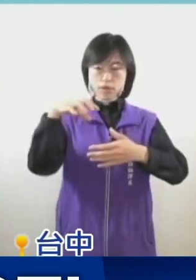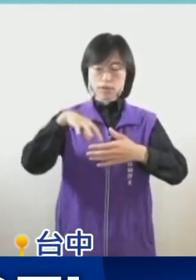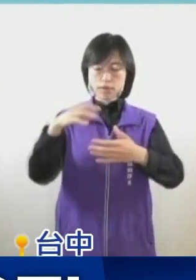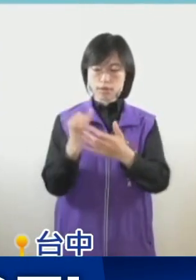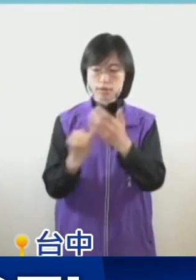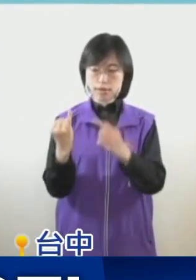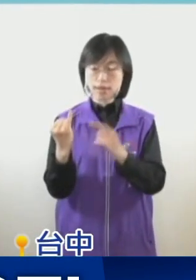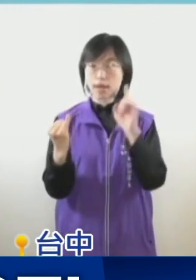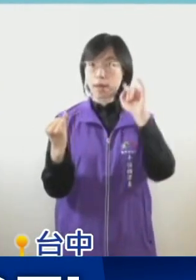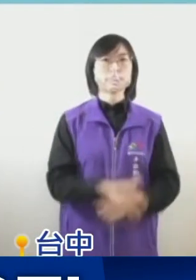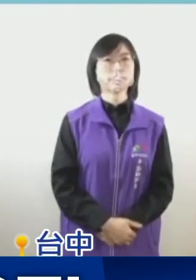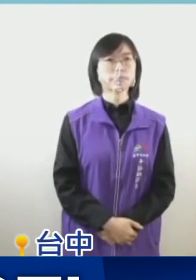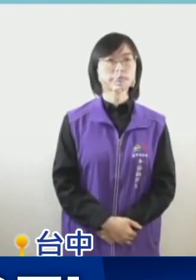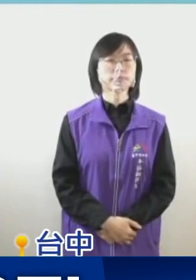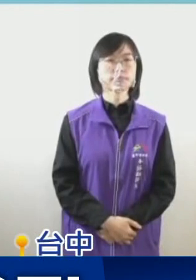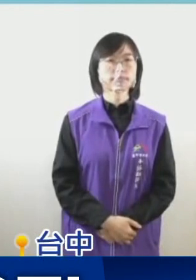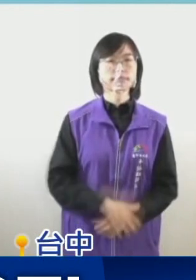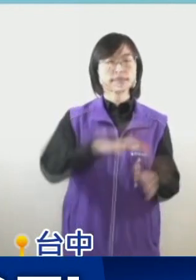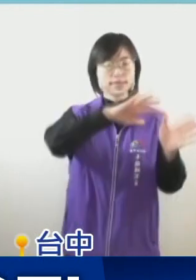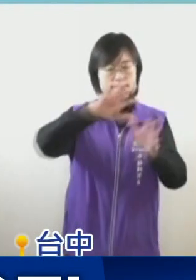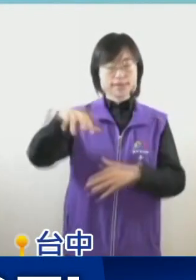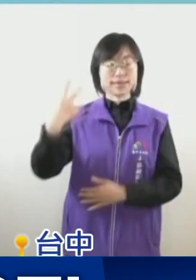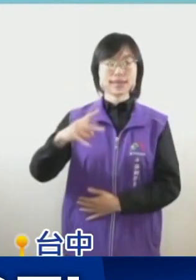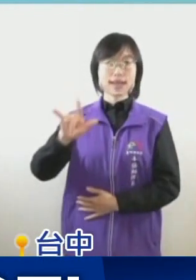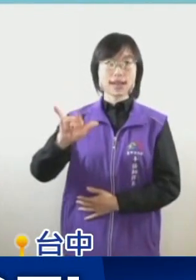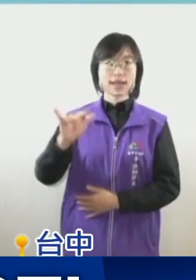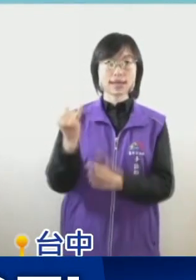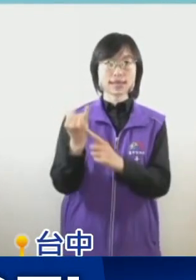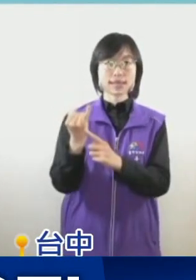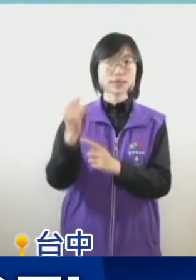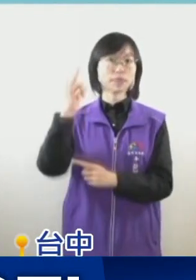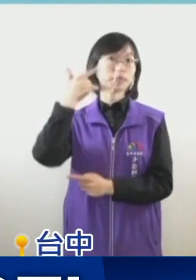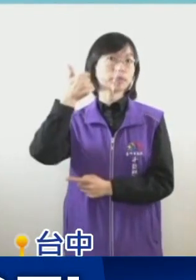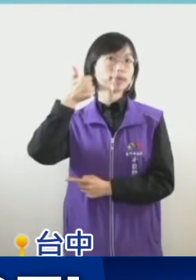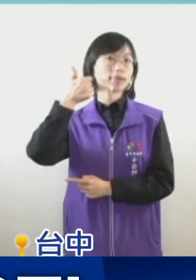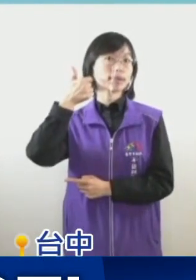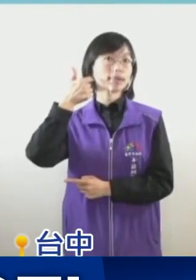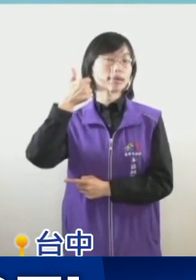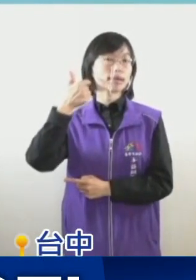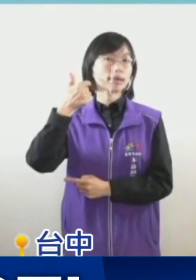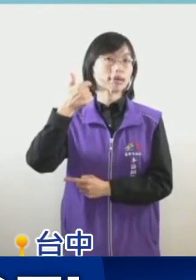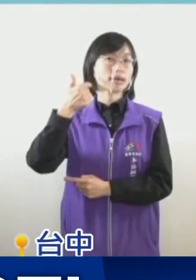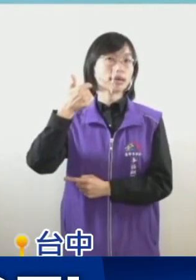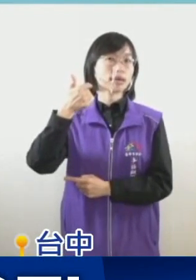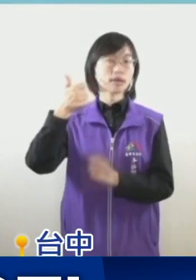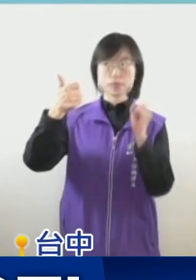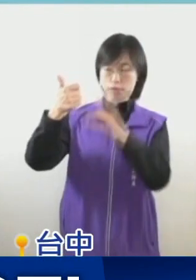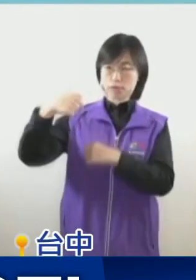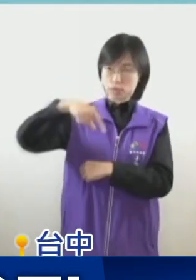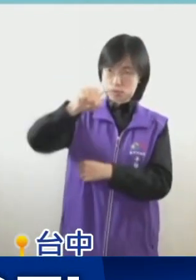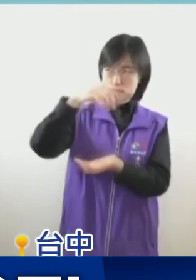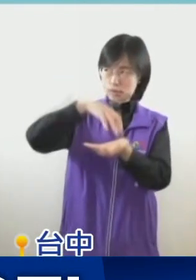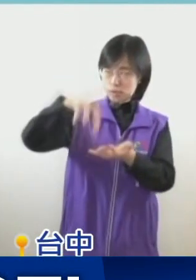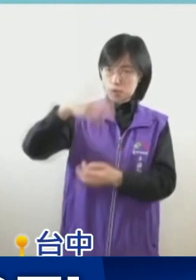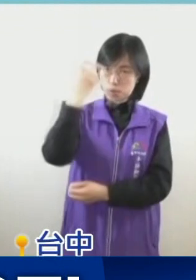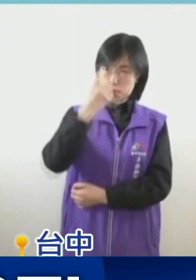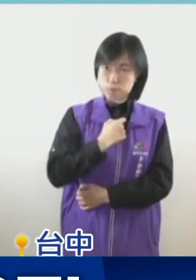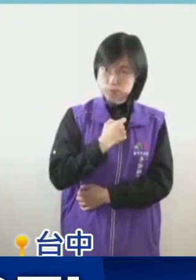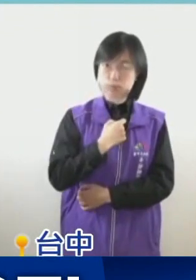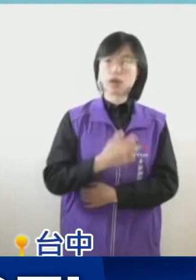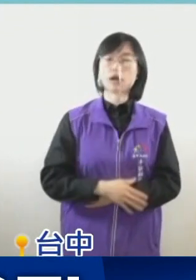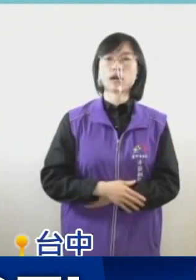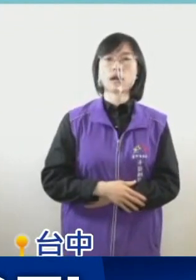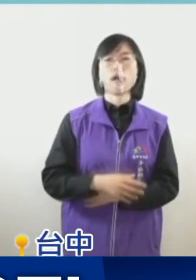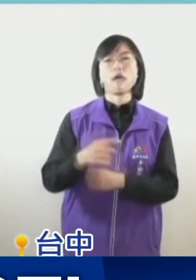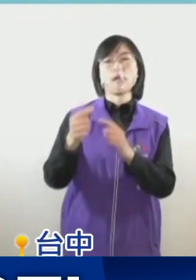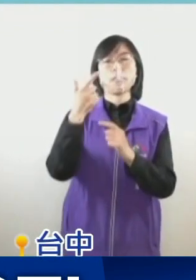5447是阳性。除此之外呢，这个老师的父亲也自己被通知到医院去采检，结果